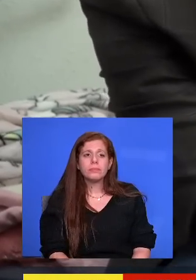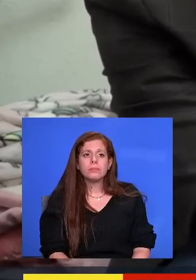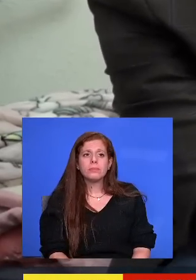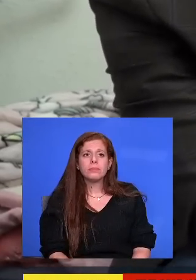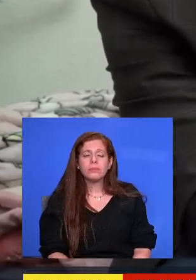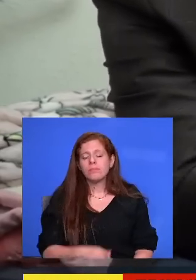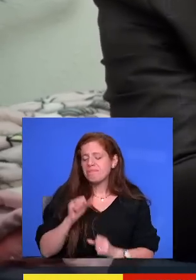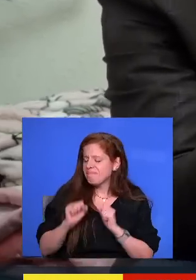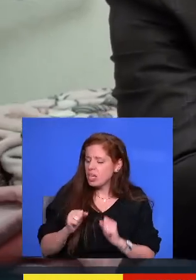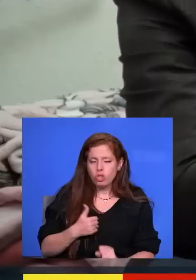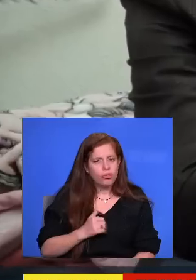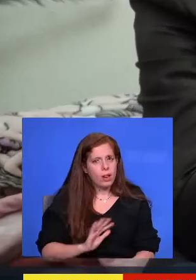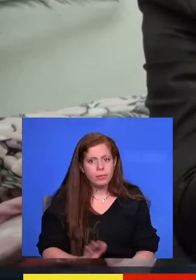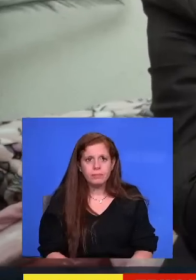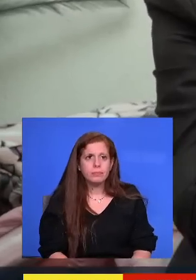קשה לי.